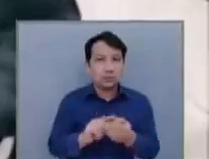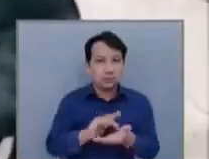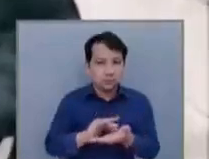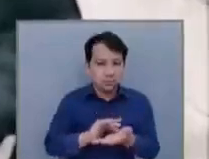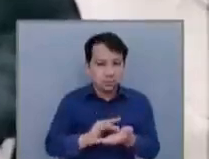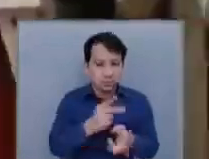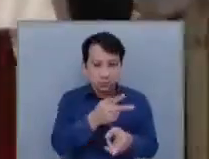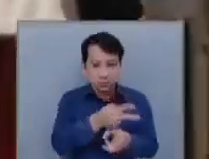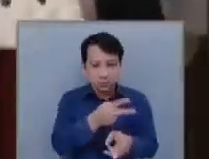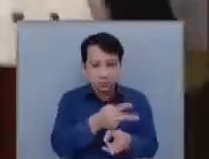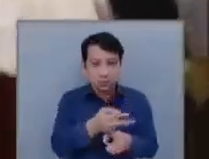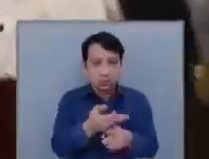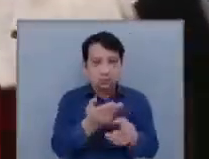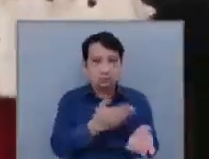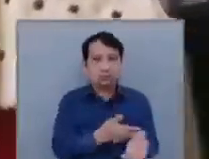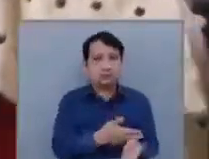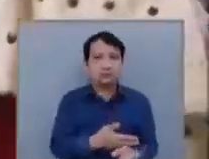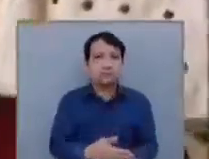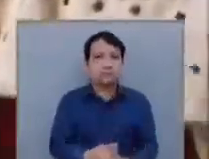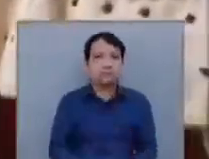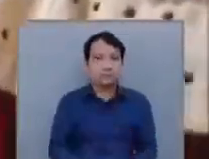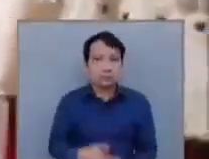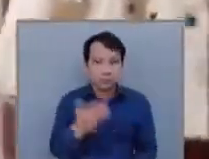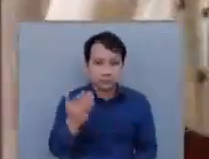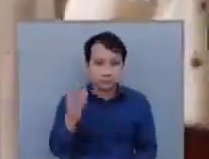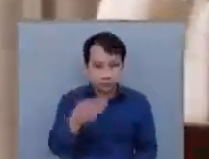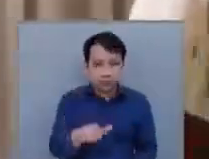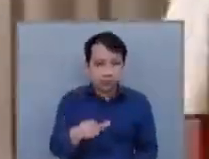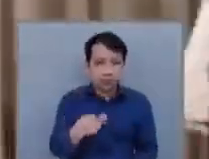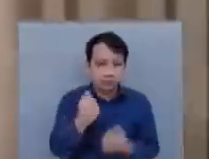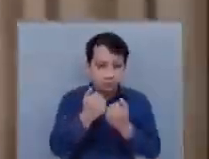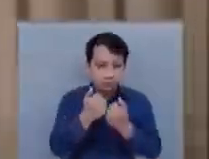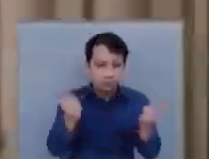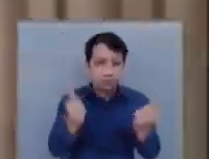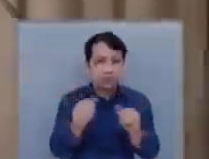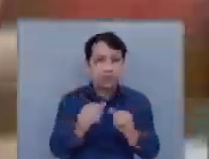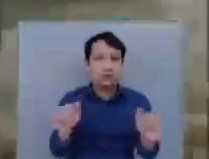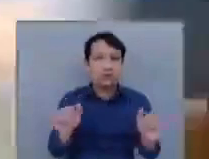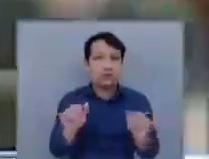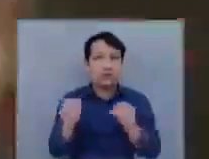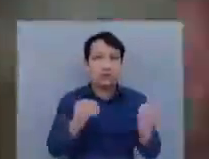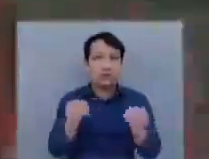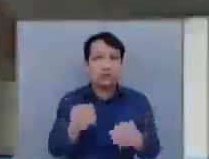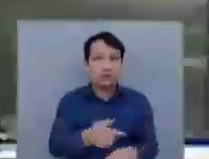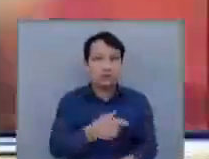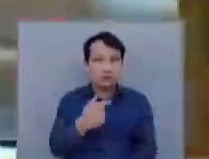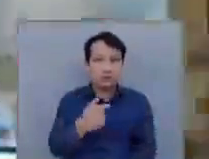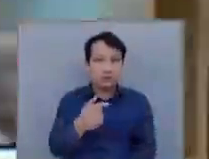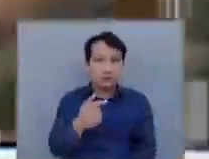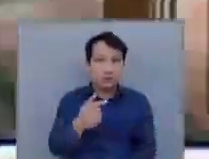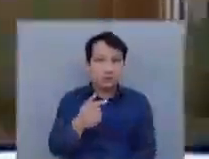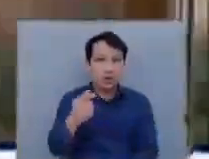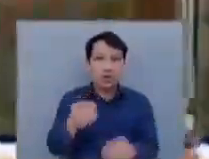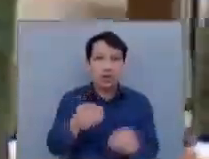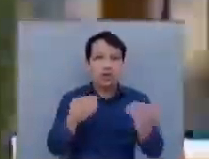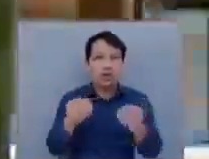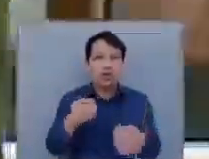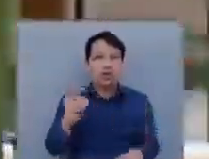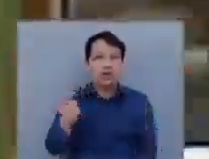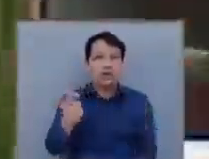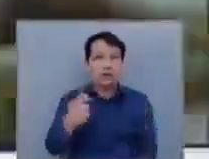reyna. Ngunit kinahapunan, inanunsyo rin ang Operation London Bridge. Sa edad na